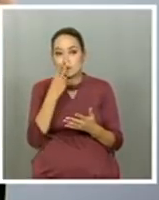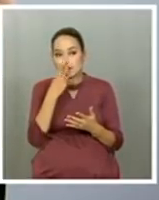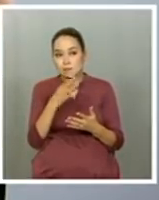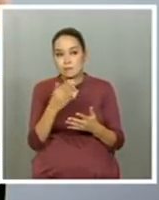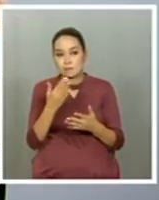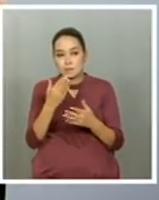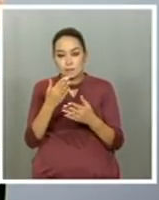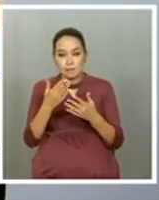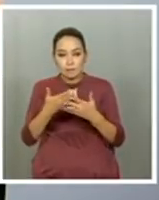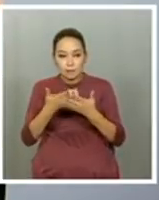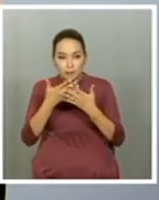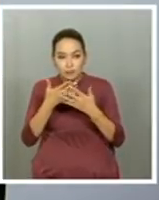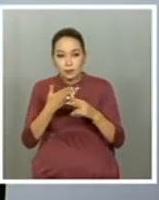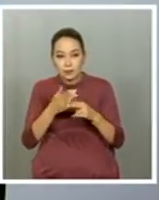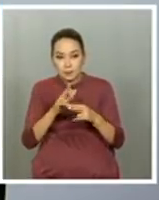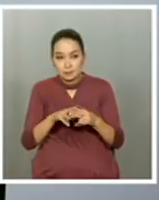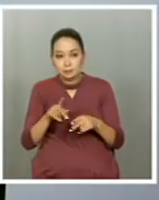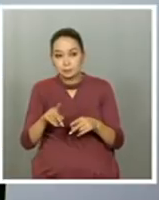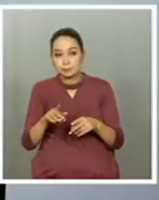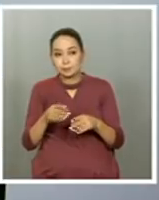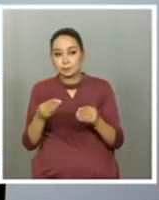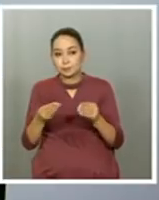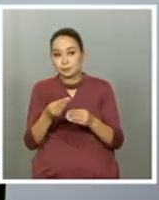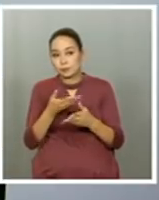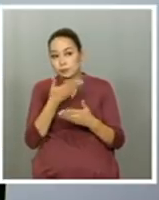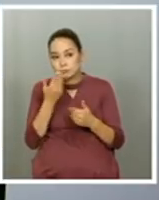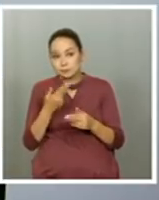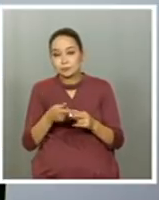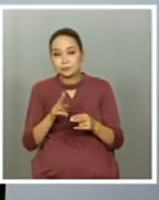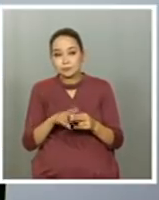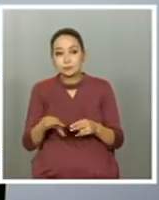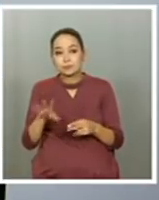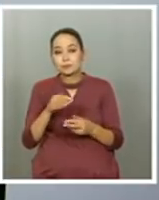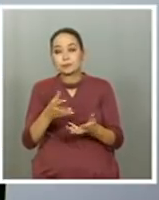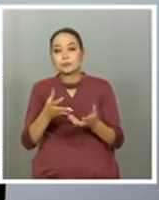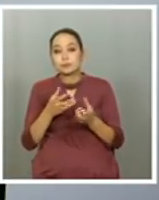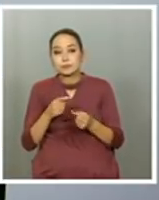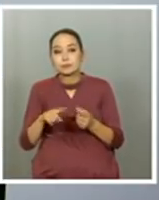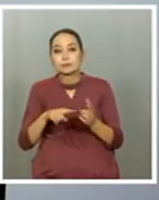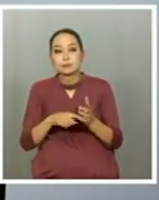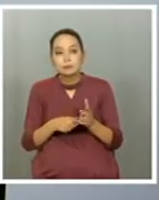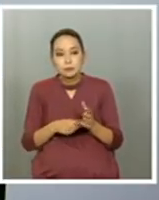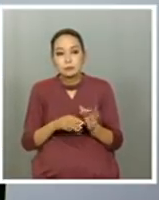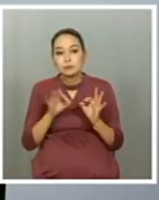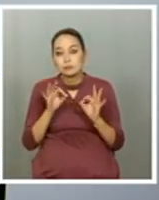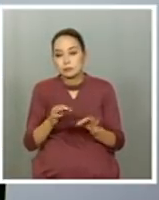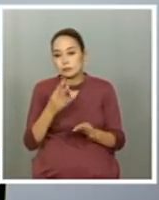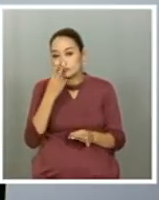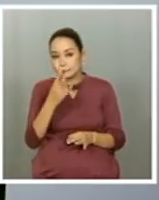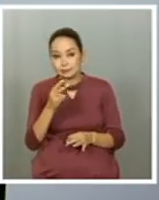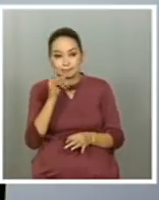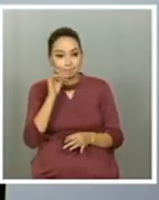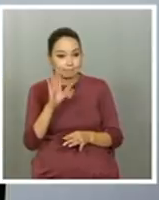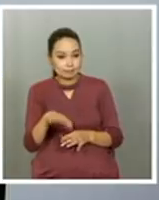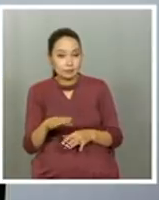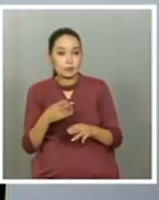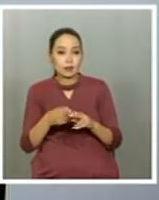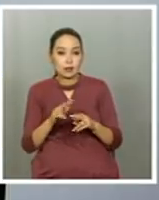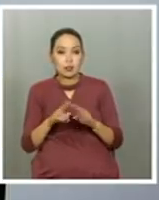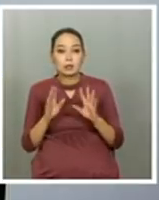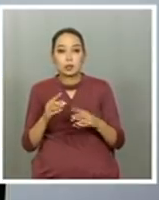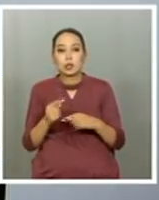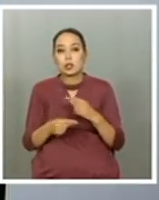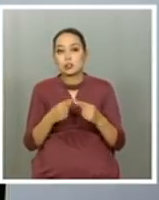дұрыс болмаған жағдайда, біз алған негізгі нысанды дұрыс көре алмай қаламыз. Сондықтан